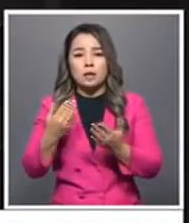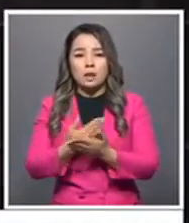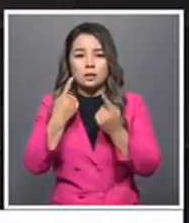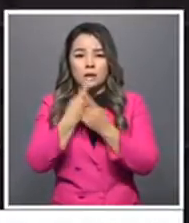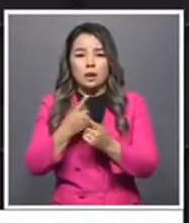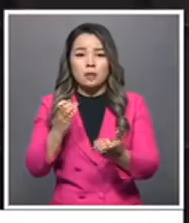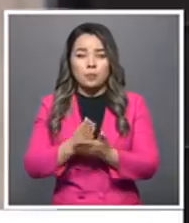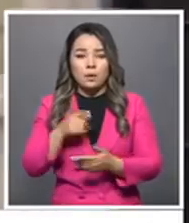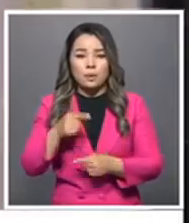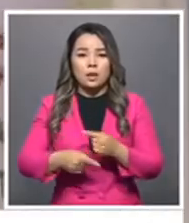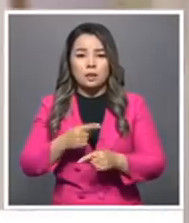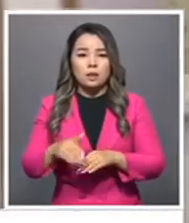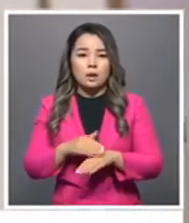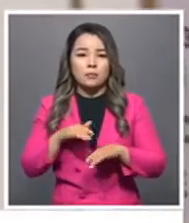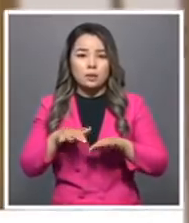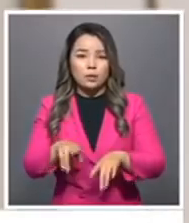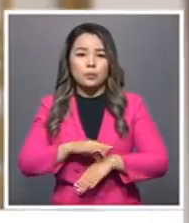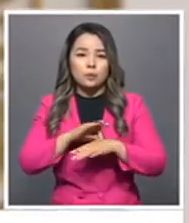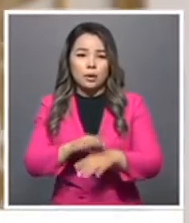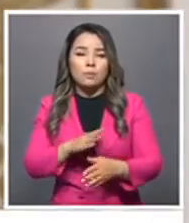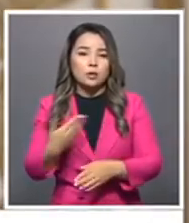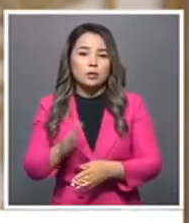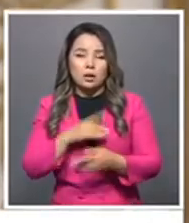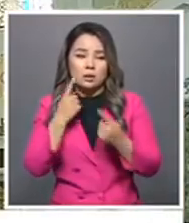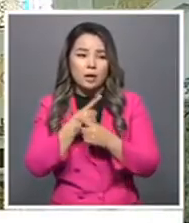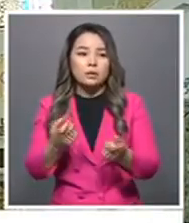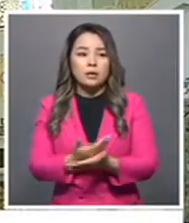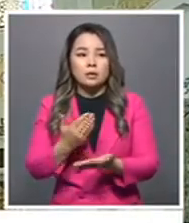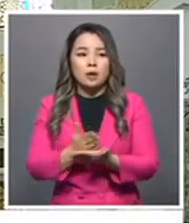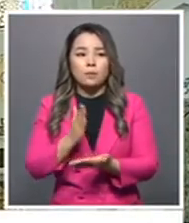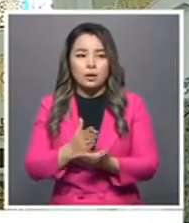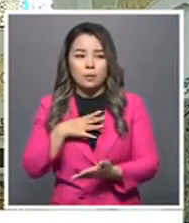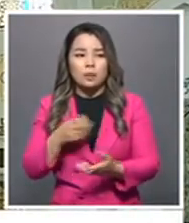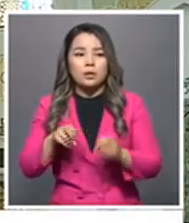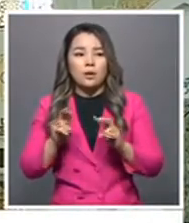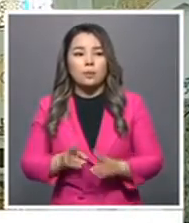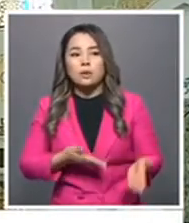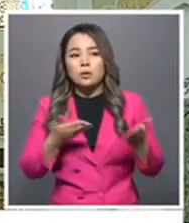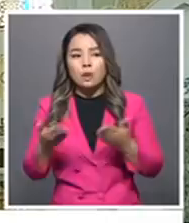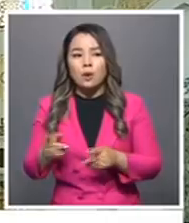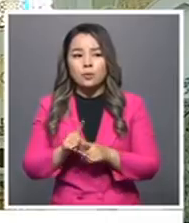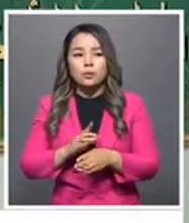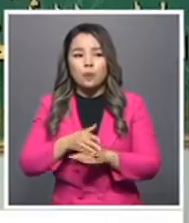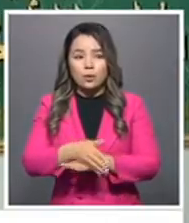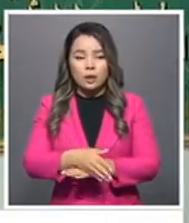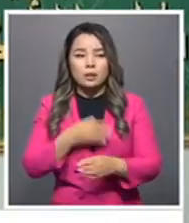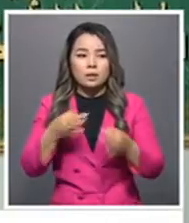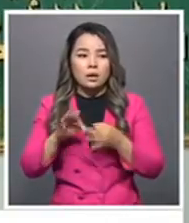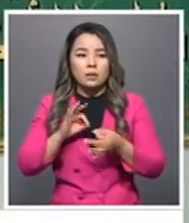Жамағат үшін мың айдан да қайырлы қадыр түні туралы жан-жақты ақпарат беріліп, арнайы шақырылған қонақтармен сұхбат жүргізілді.